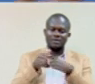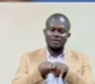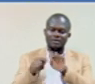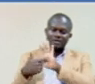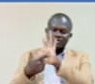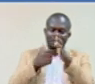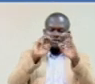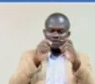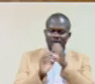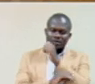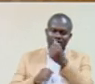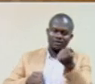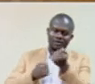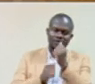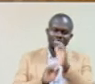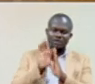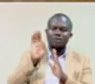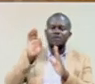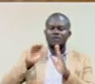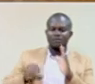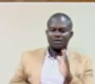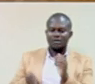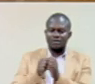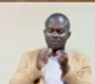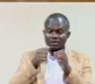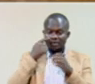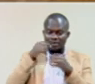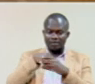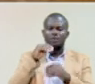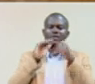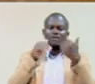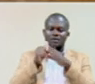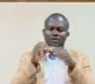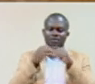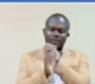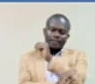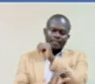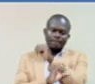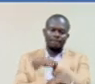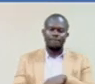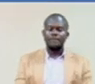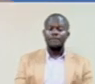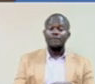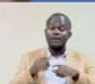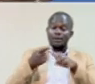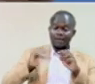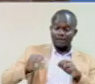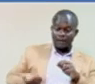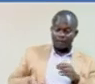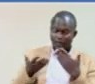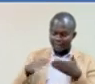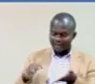ko igihugu gishyigikiye iterambere ry'umugore n'uburyo bakwiye kuboneka mu nzego nkuru z'ubuyobozi bw'igihugu. Ariko abadamu bamaze kugera aho